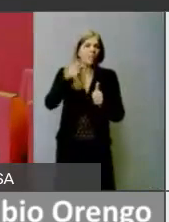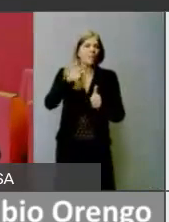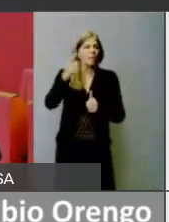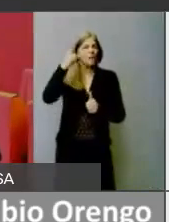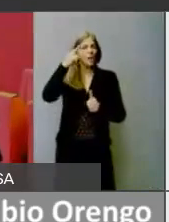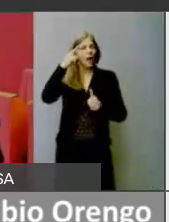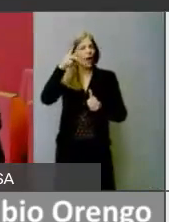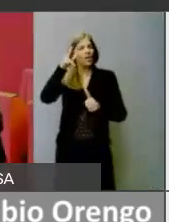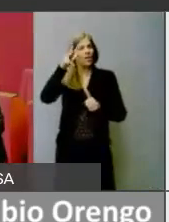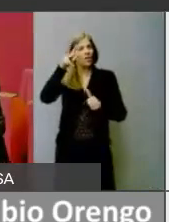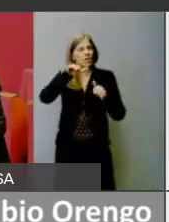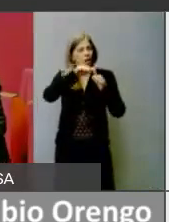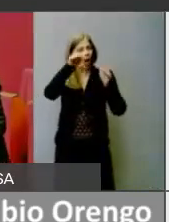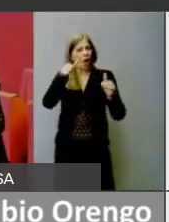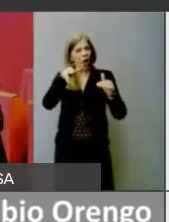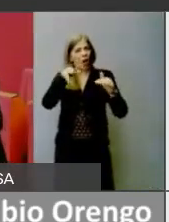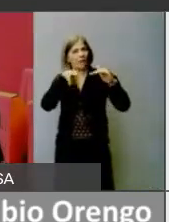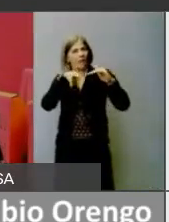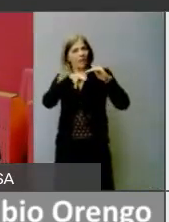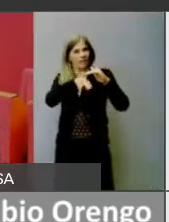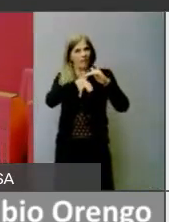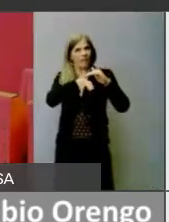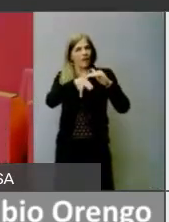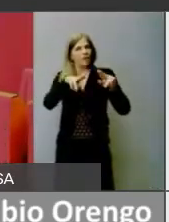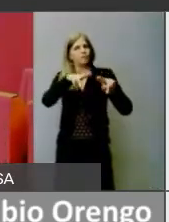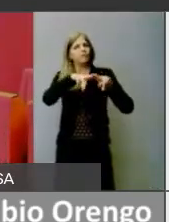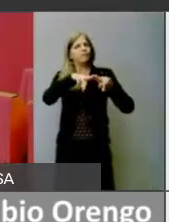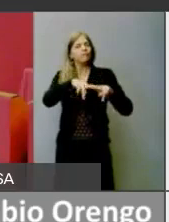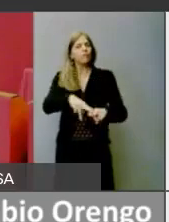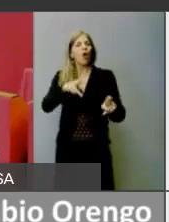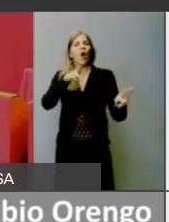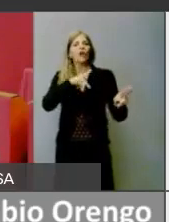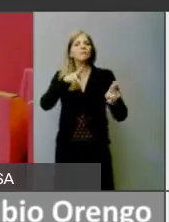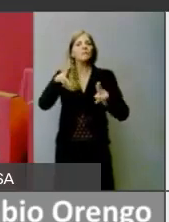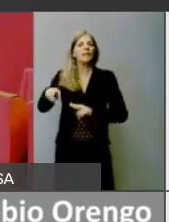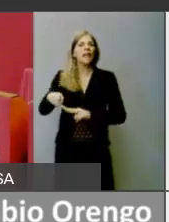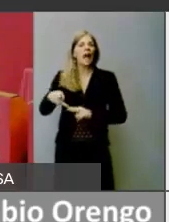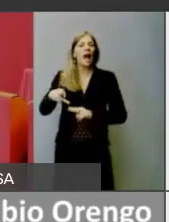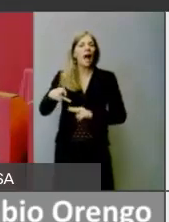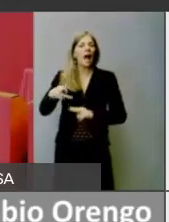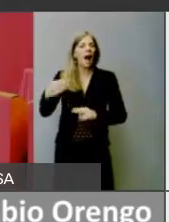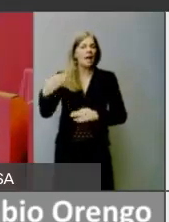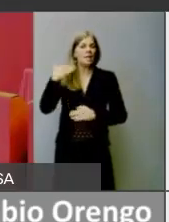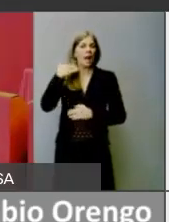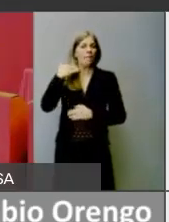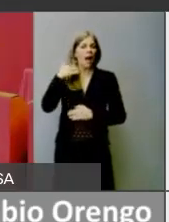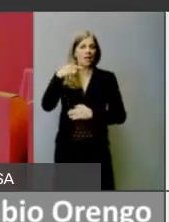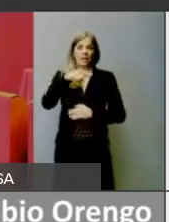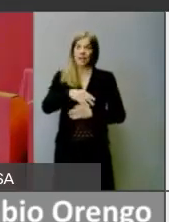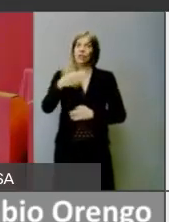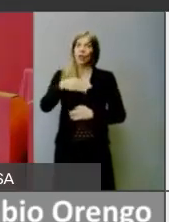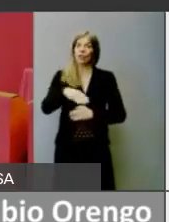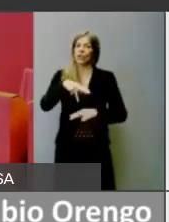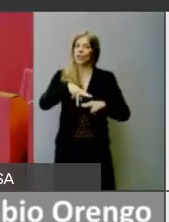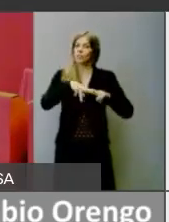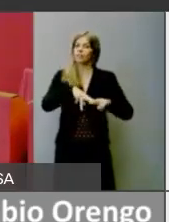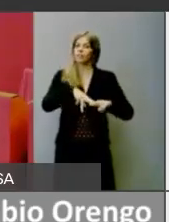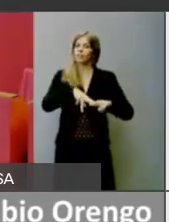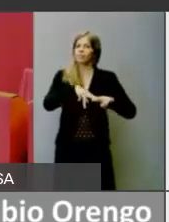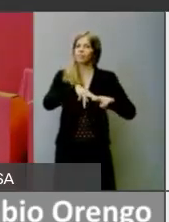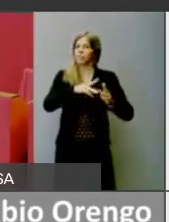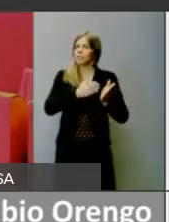acciaio presso il reparto di rianimazione dell'ospedale San Martino di Genova. Sono ben consapevole, ringrazio intanto i